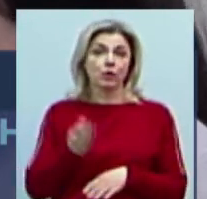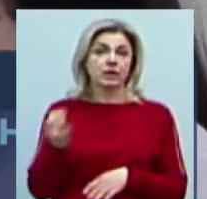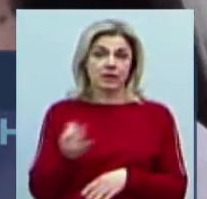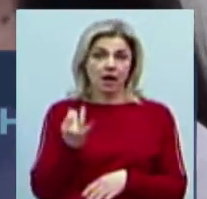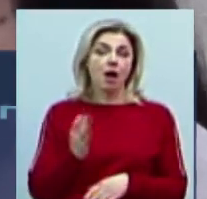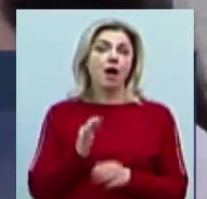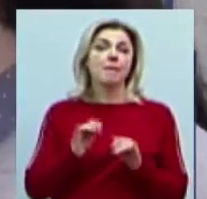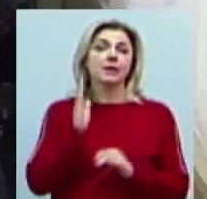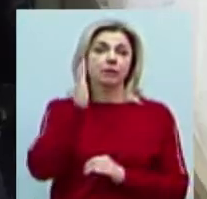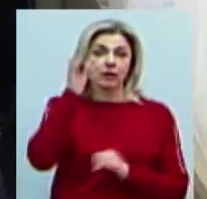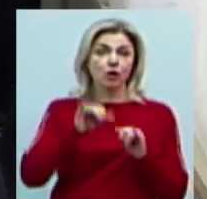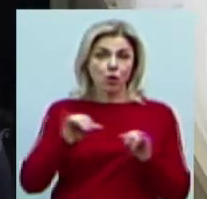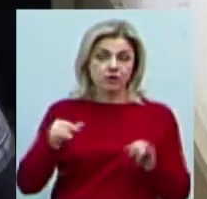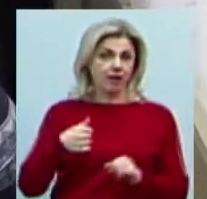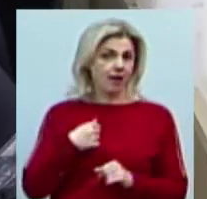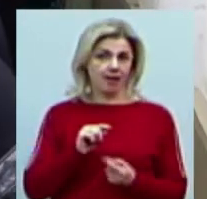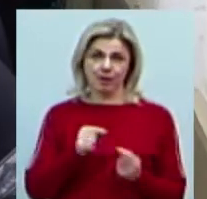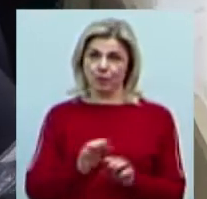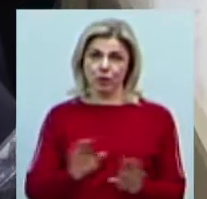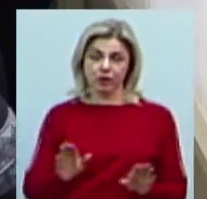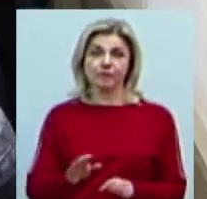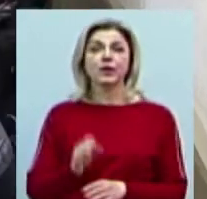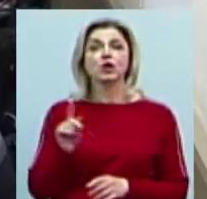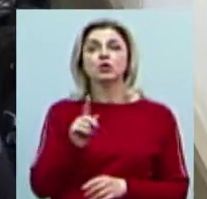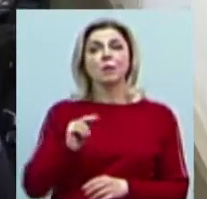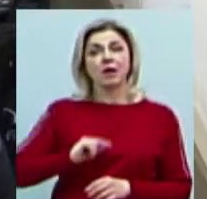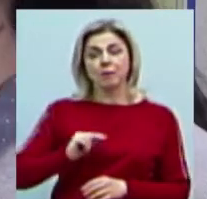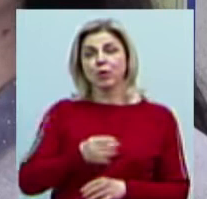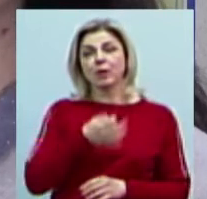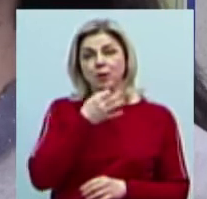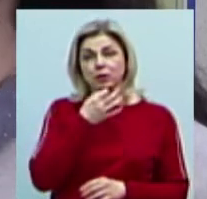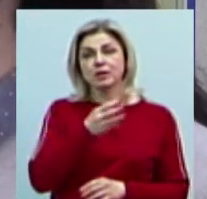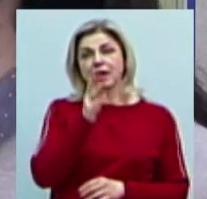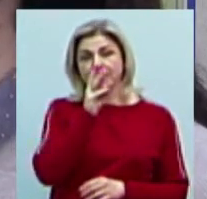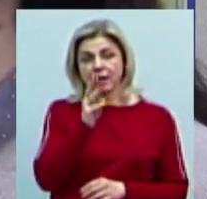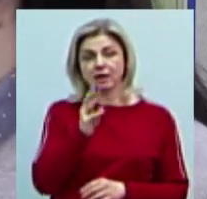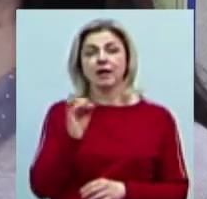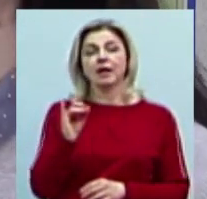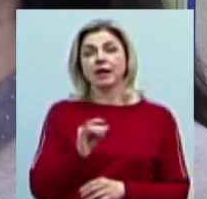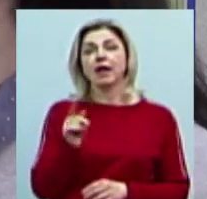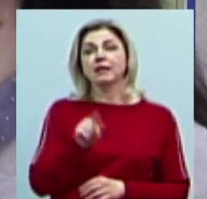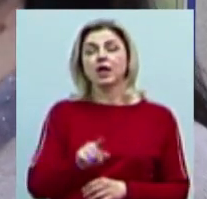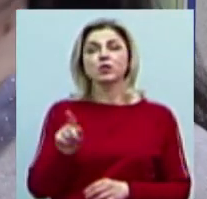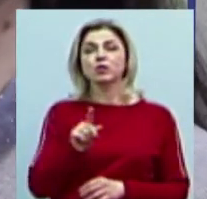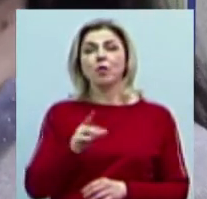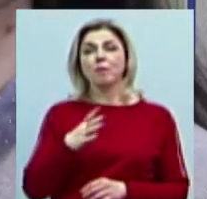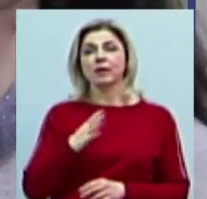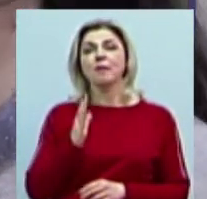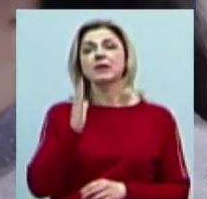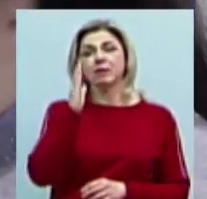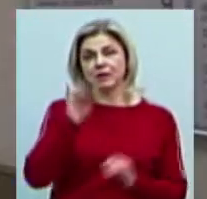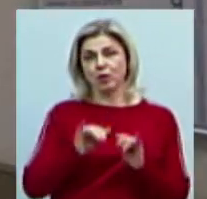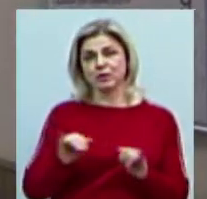я не проти. Звичайно, щоб робота подобалась, зарплатня і те, щоб були перспективи